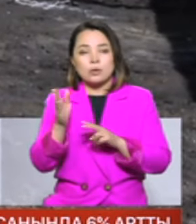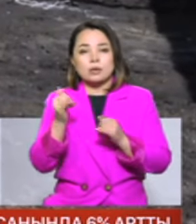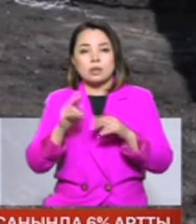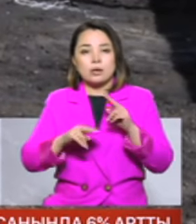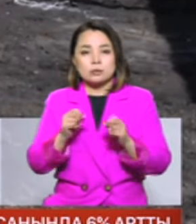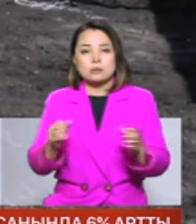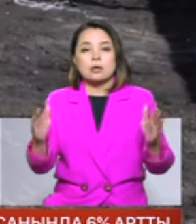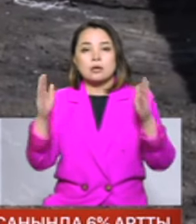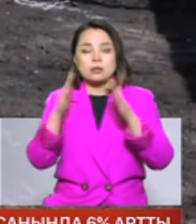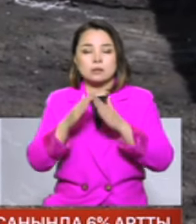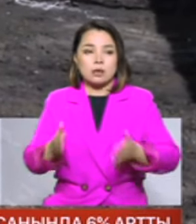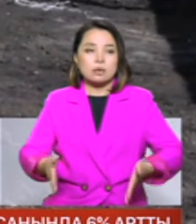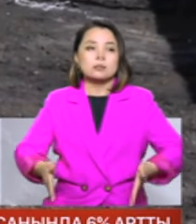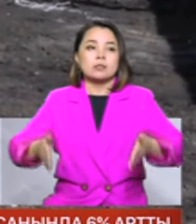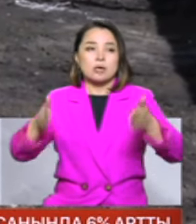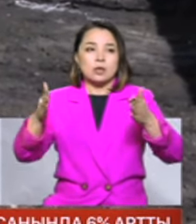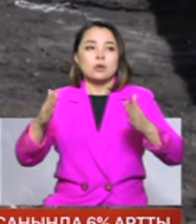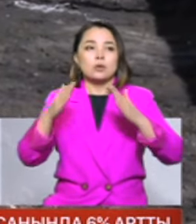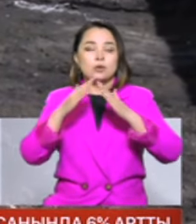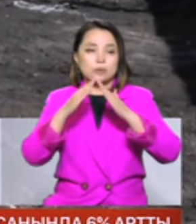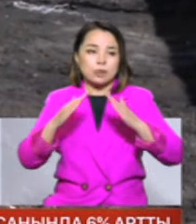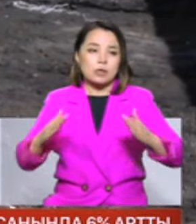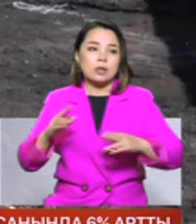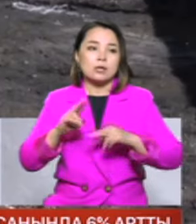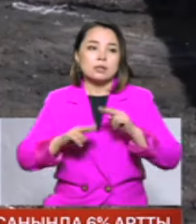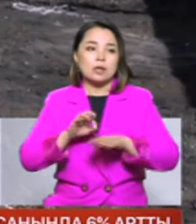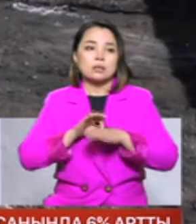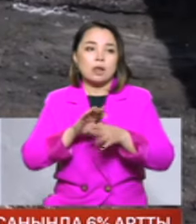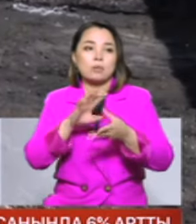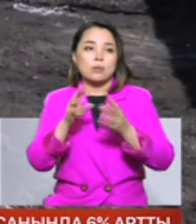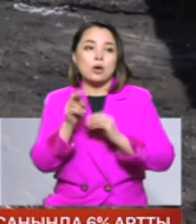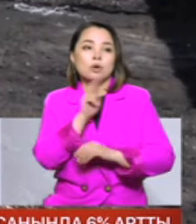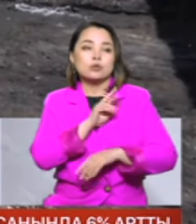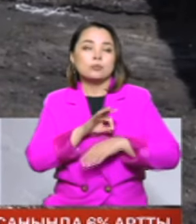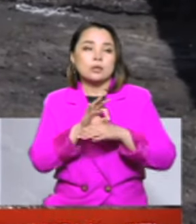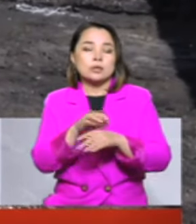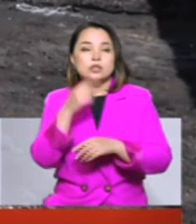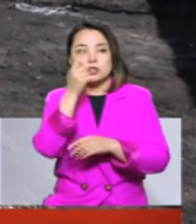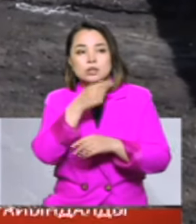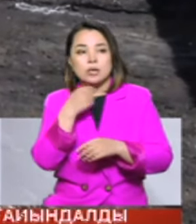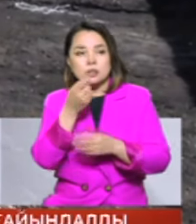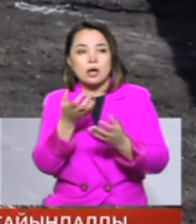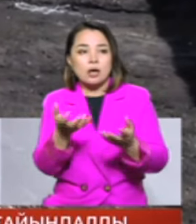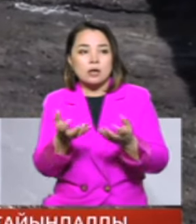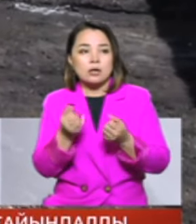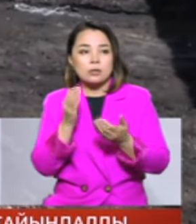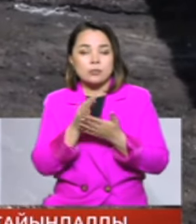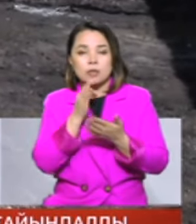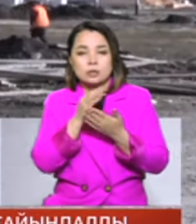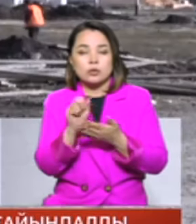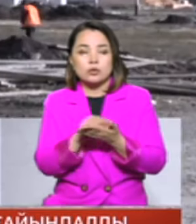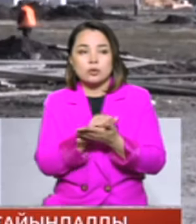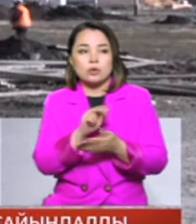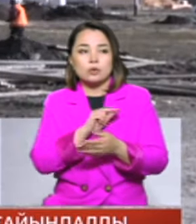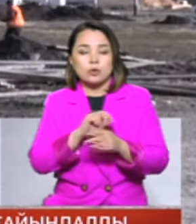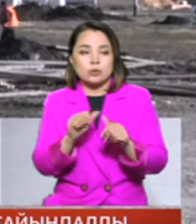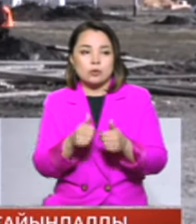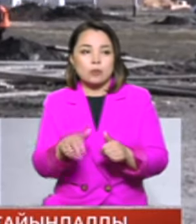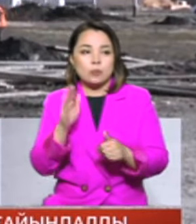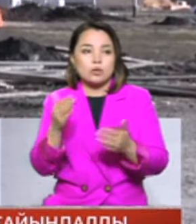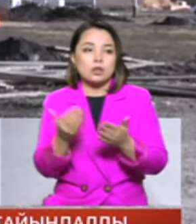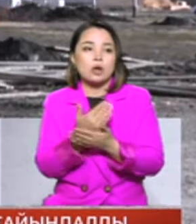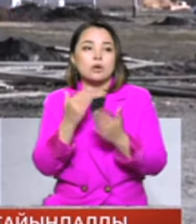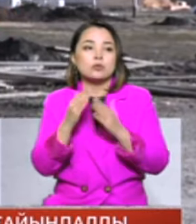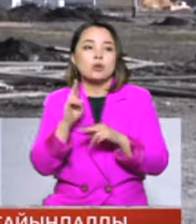іргетас қалау, қабырға көтеру, үйдің шатырын жабусынды барлық жұмысты жеке-жеке қабылдап, акт толтырамыз. Жаңа